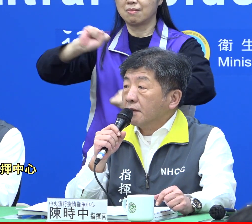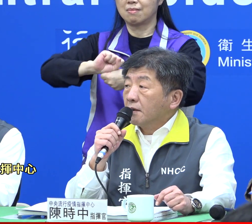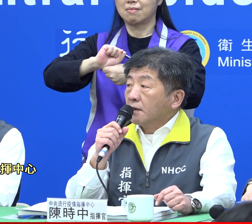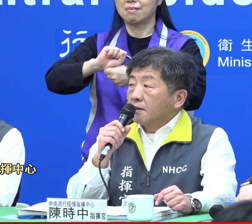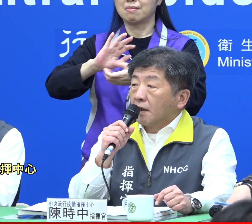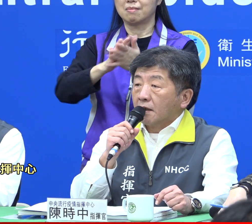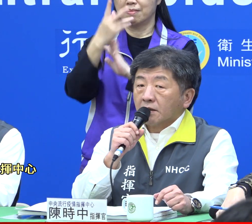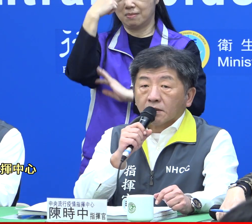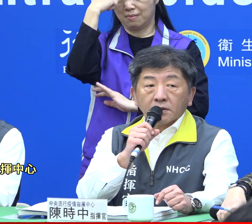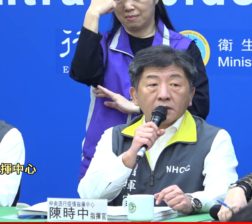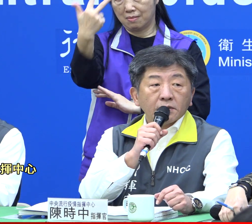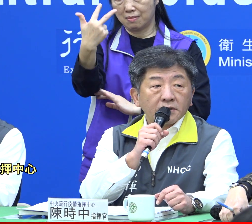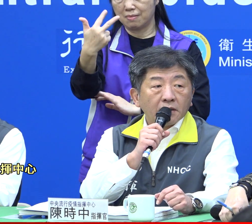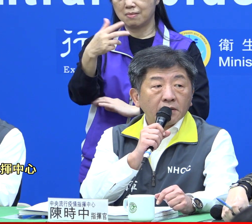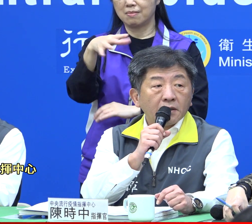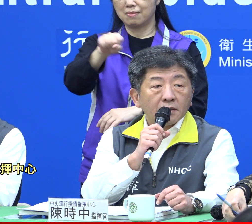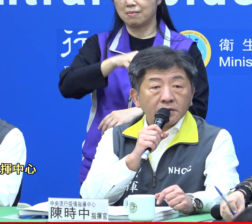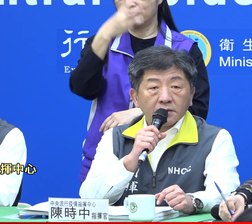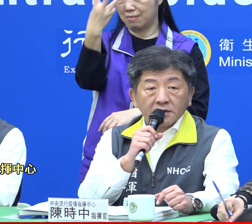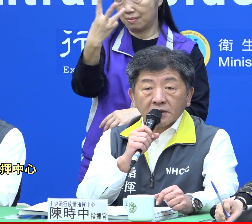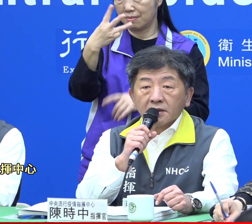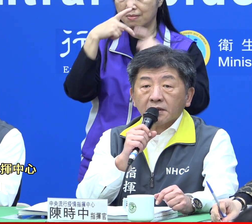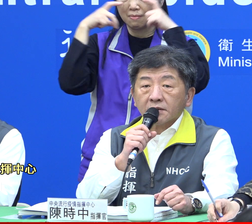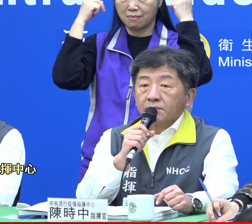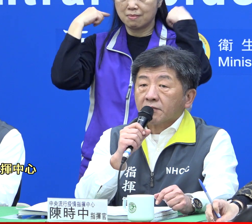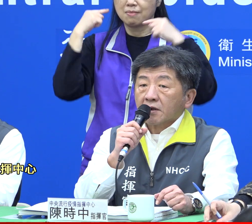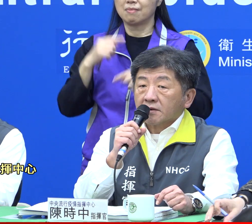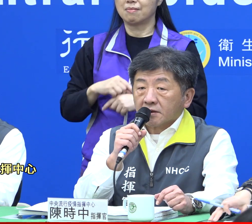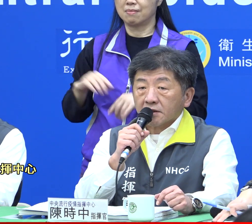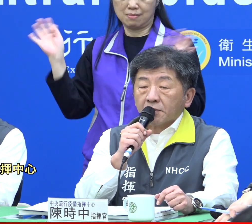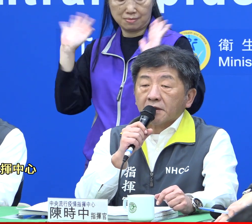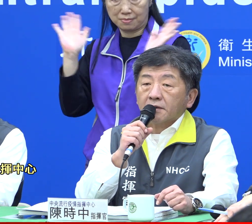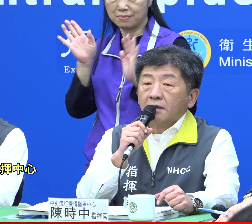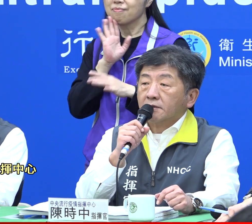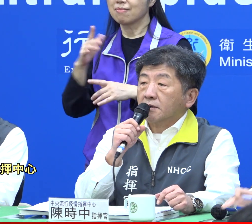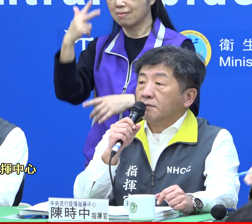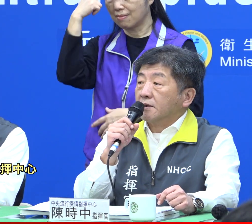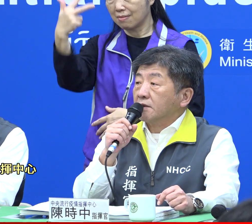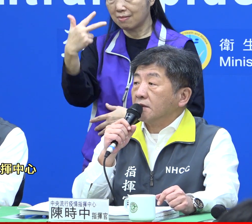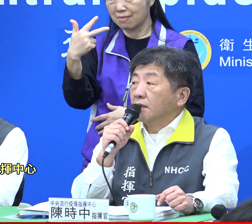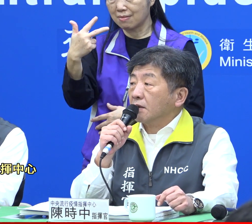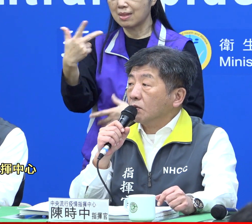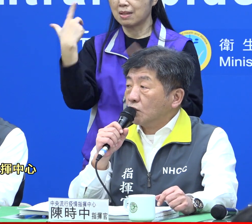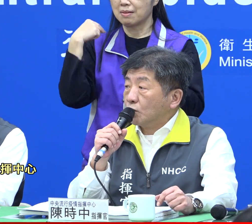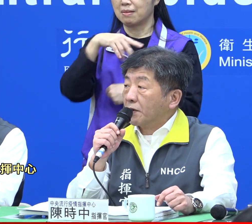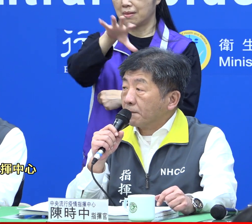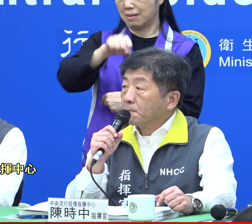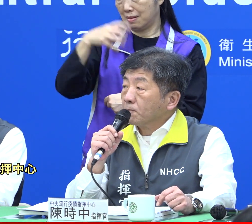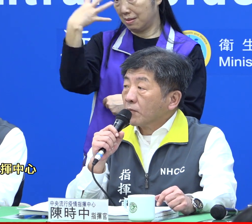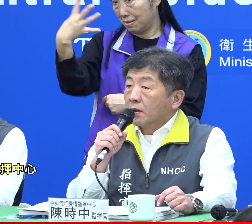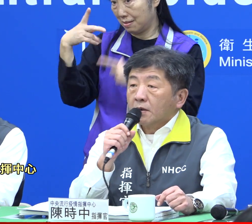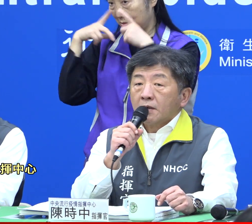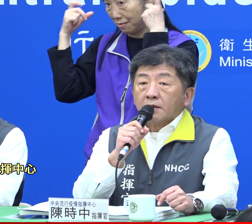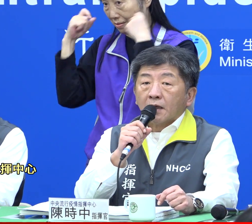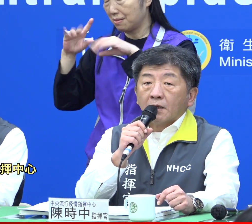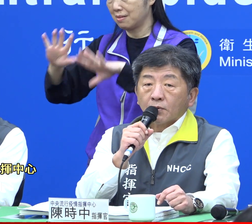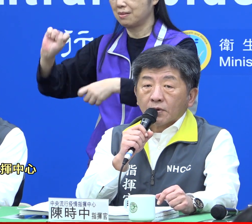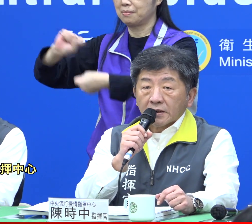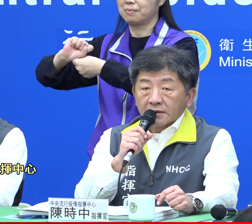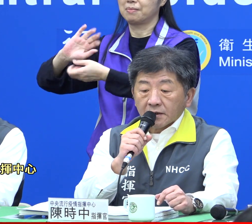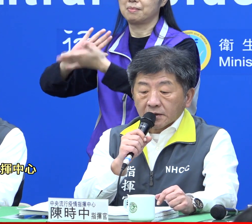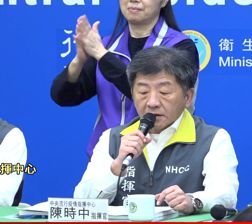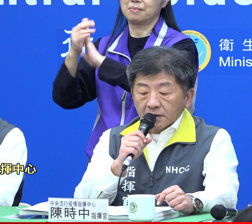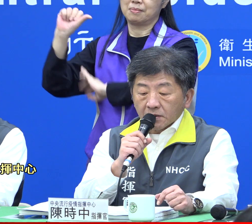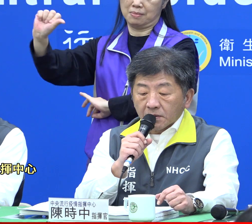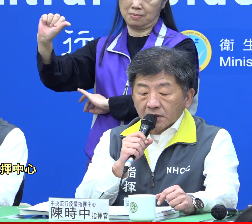7天3片。那儿童的口罩从7天4片增为7天5片。那不